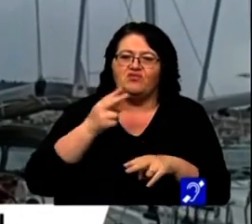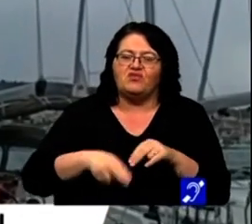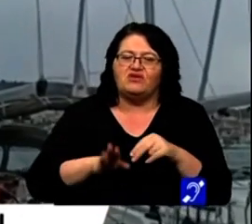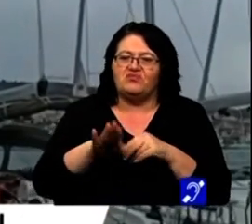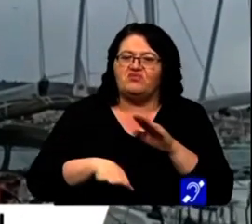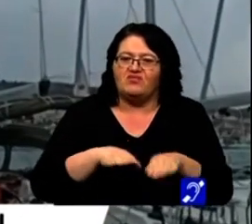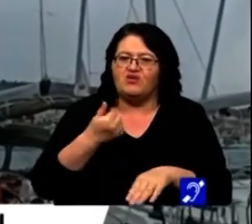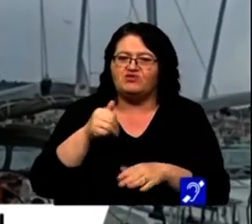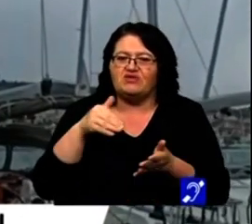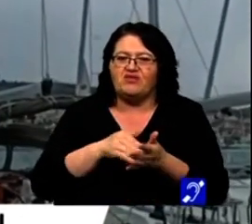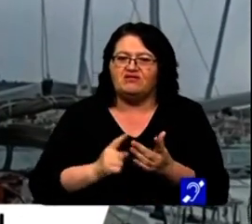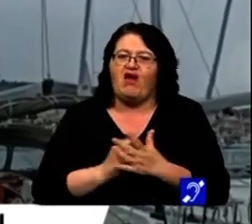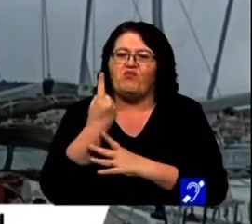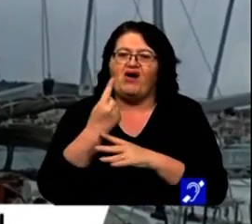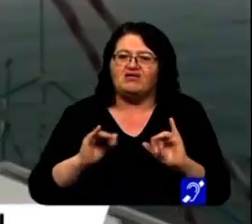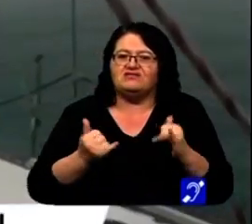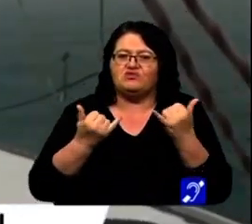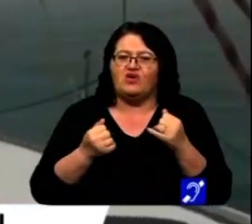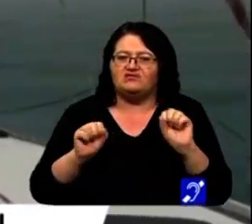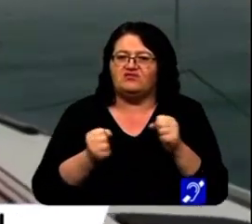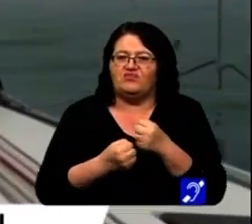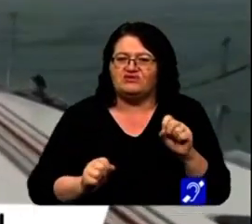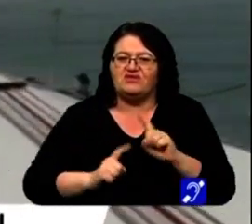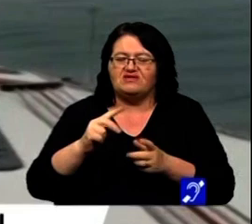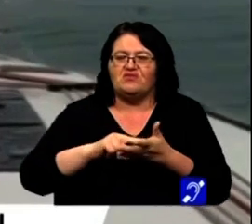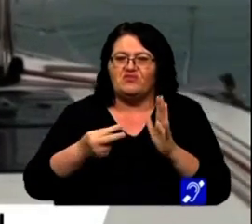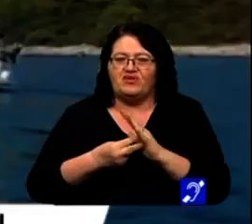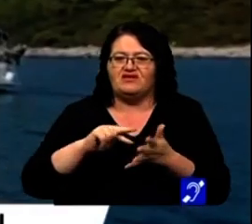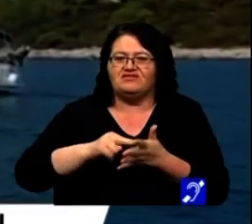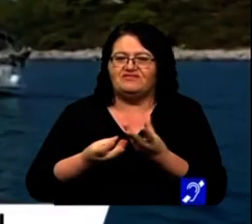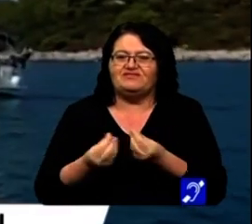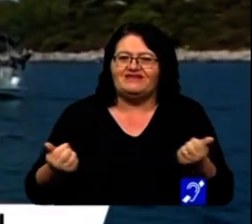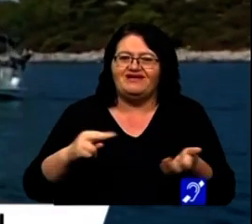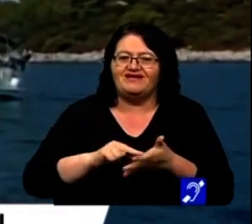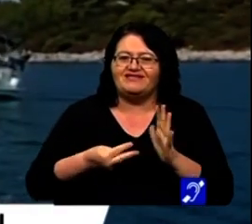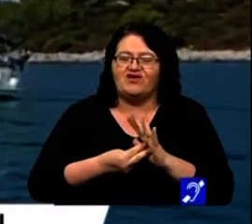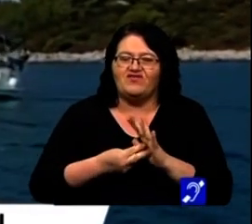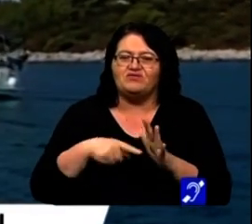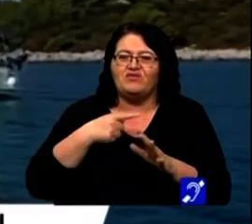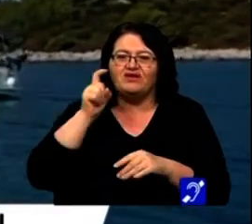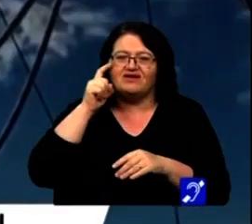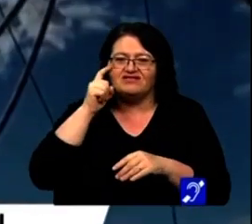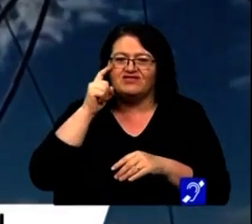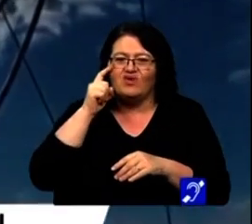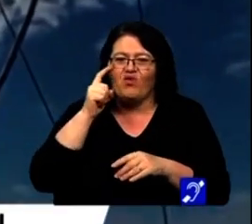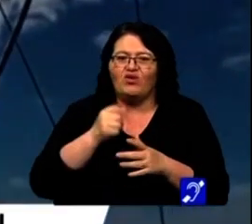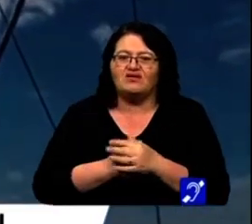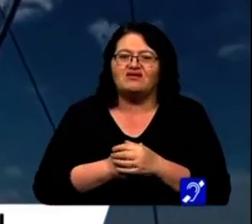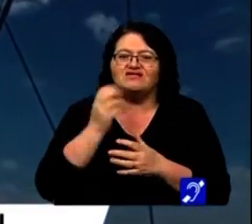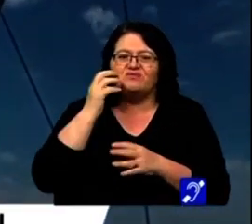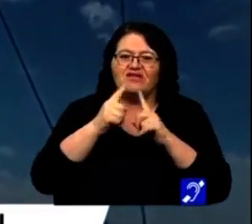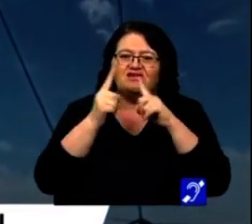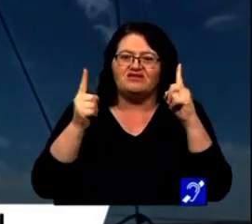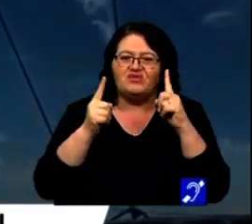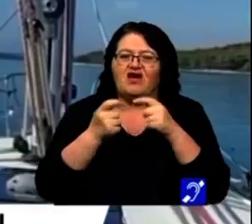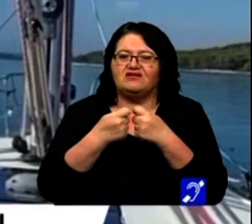sută de metri, apar situații imprevizibile, dar suntem pregătiți să le rezolvăm. Suntem foarte încrezători că sâmbătă